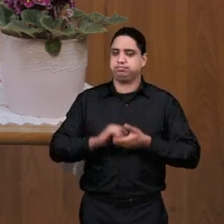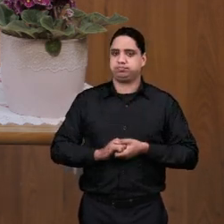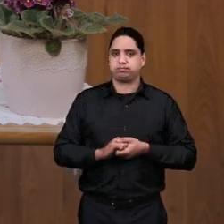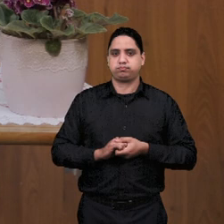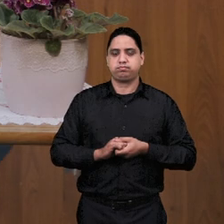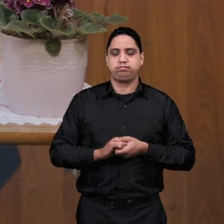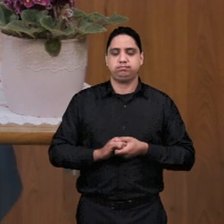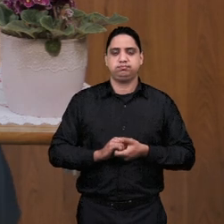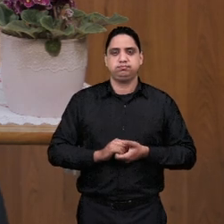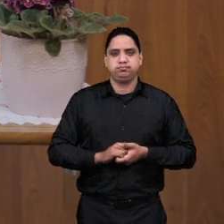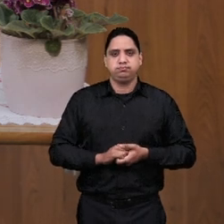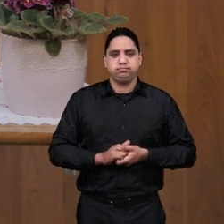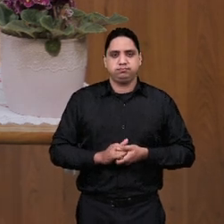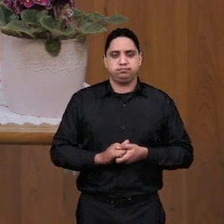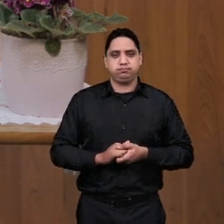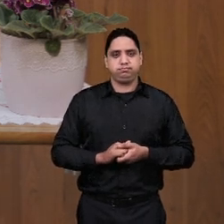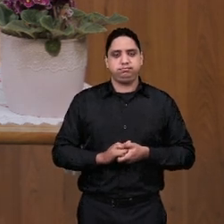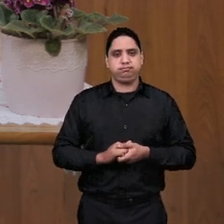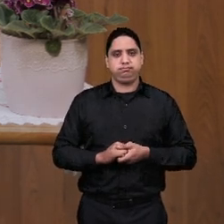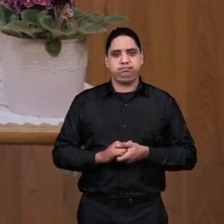prier.